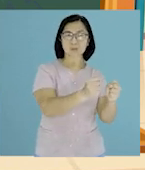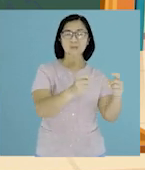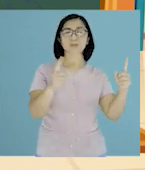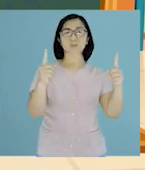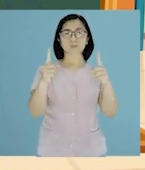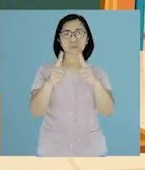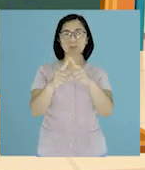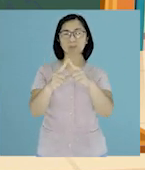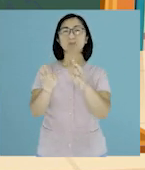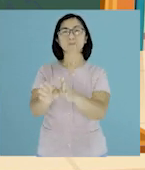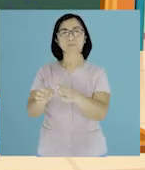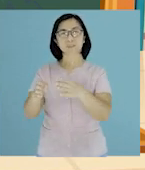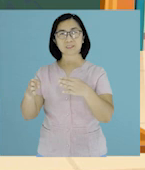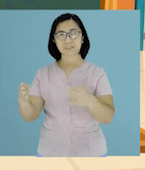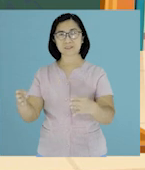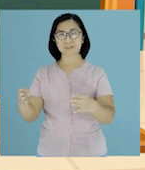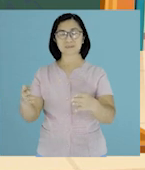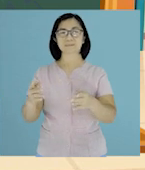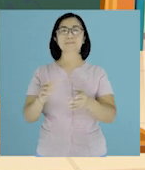hanggang pinakamalaki.